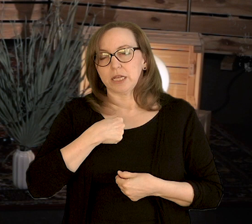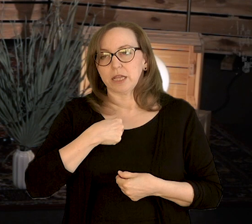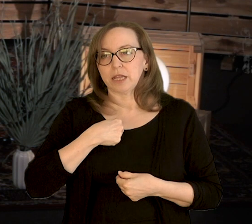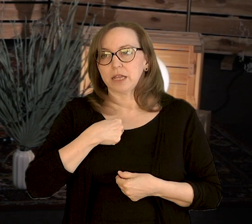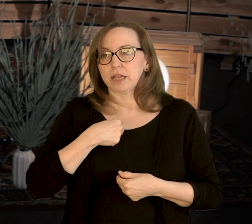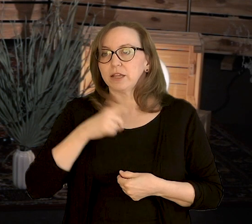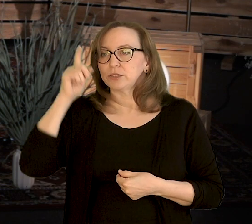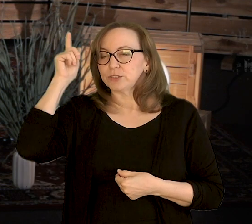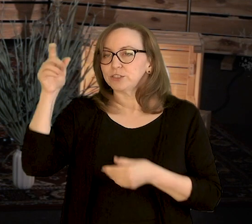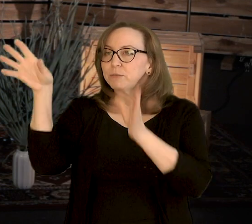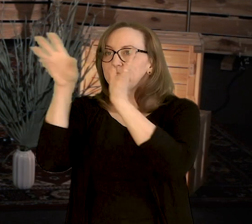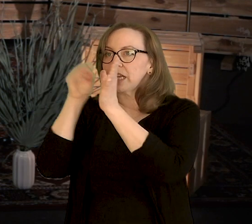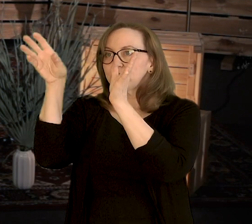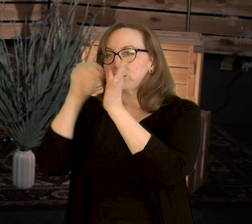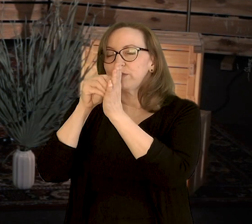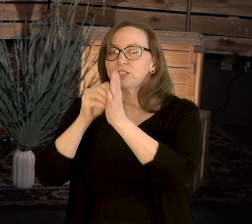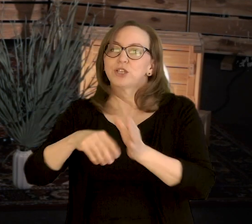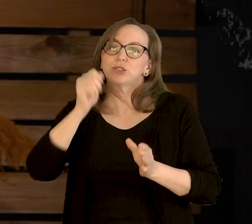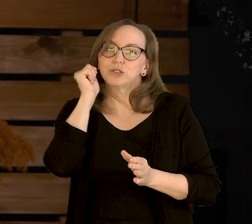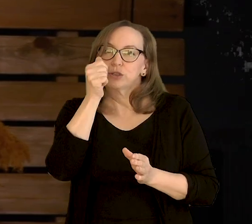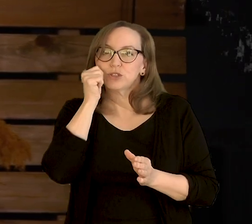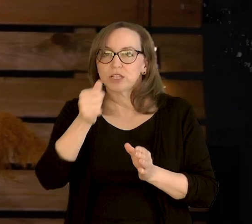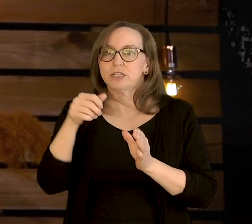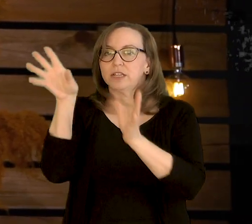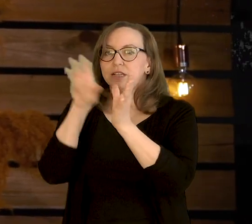naśladować Ciebie każdego dnia.